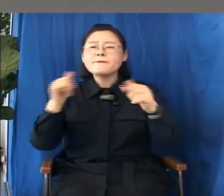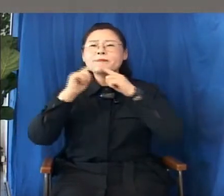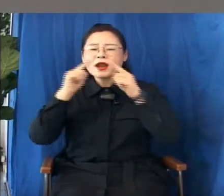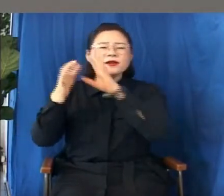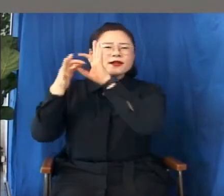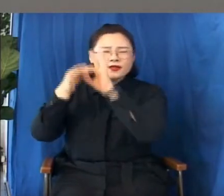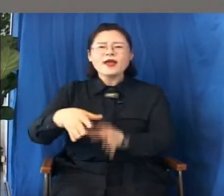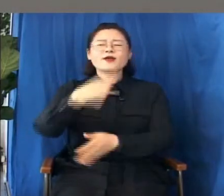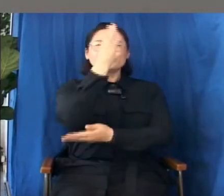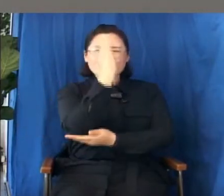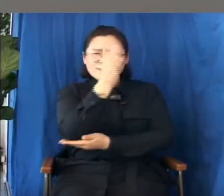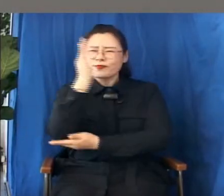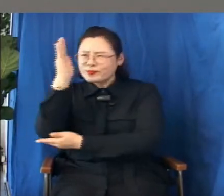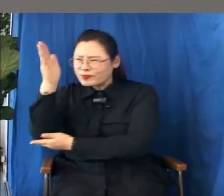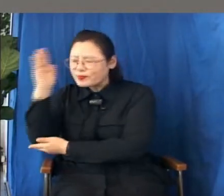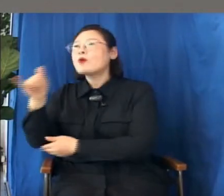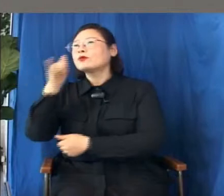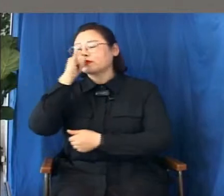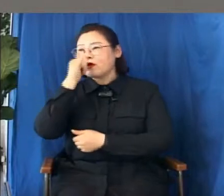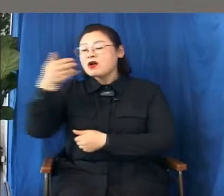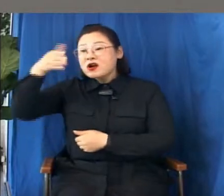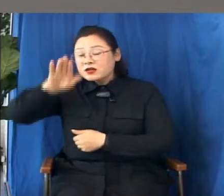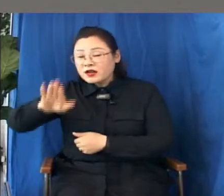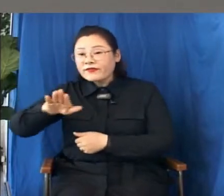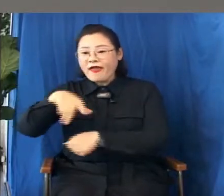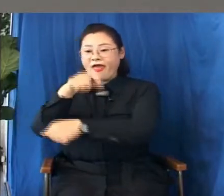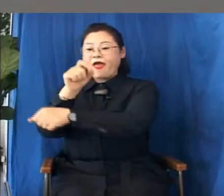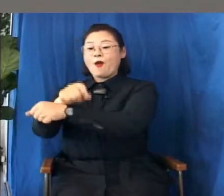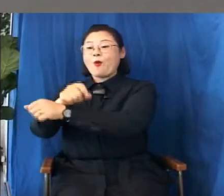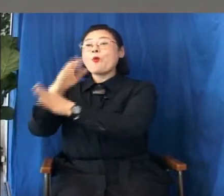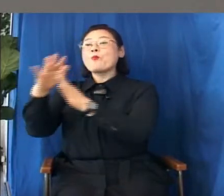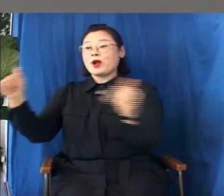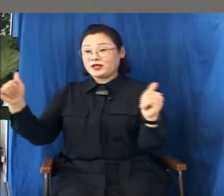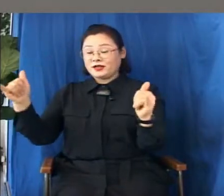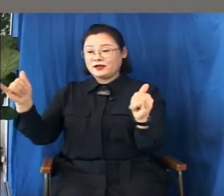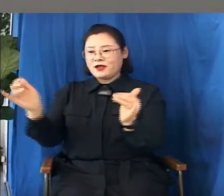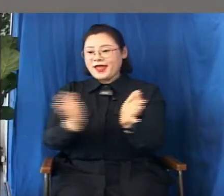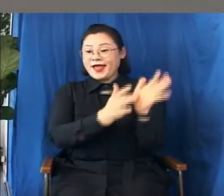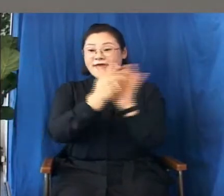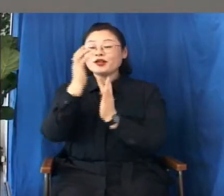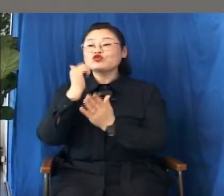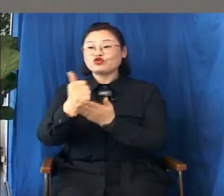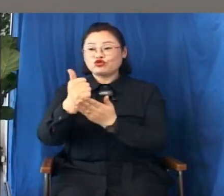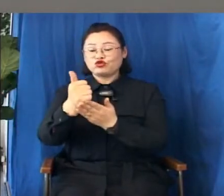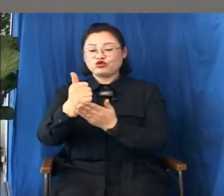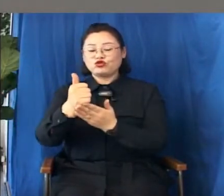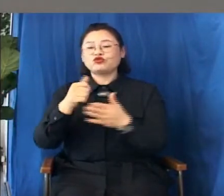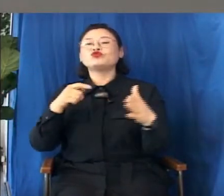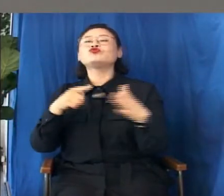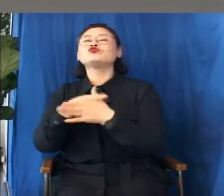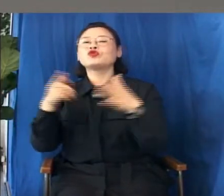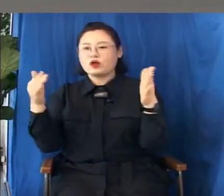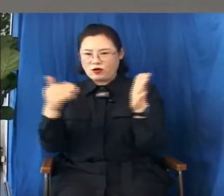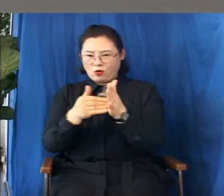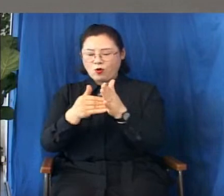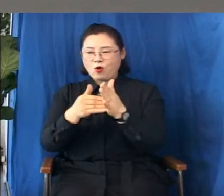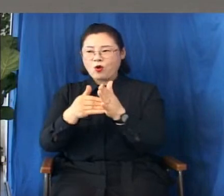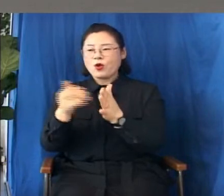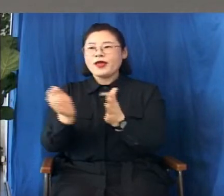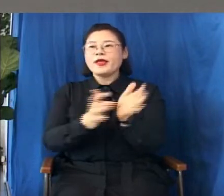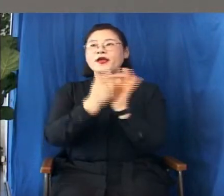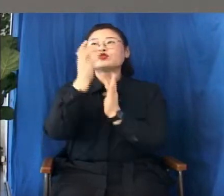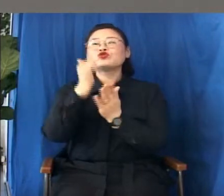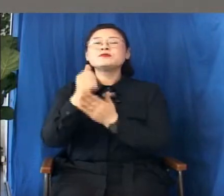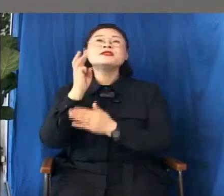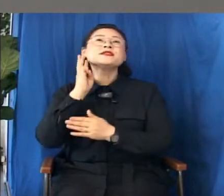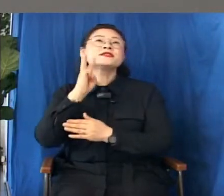거예요. 그런데 우리의 관원들이 그 예수를 죽였고 그 예수는 사흘 만에 부활하셨다. 그 예수님이